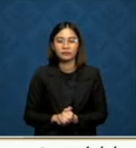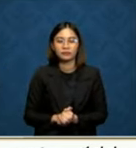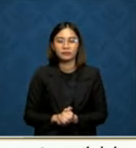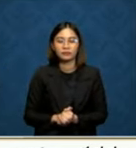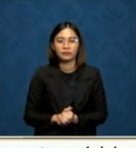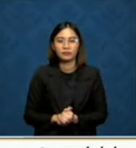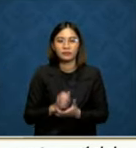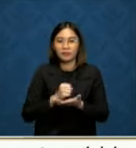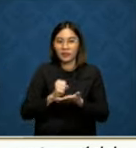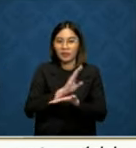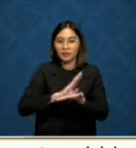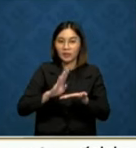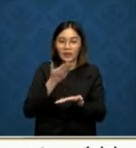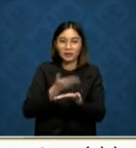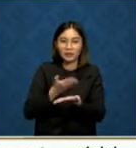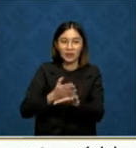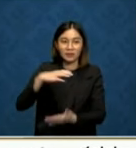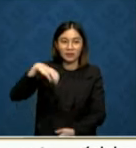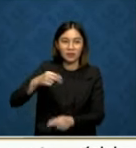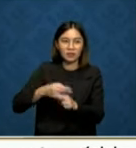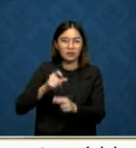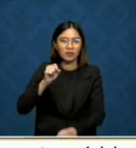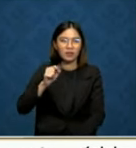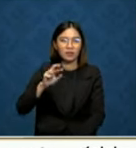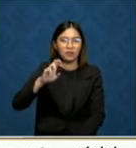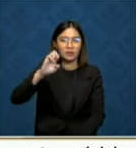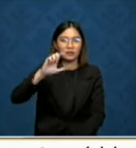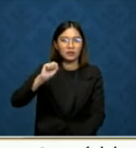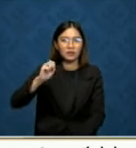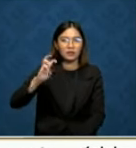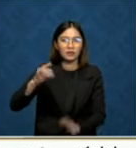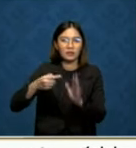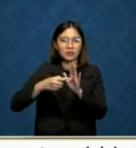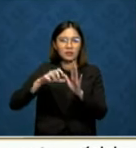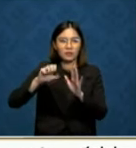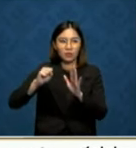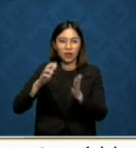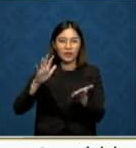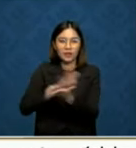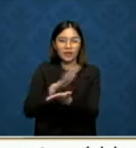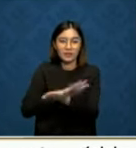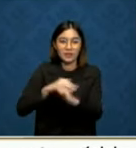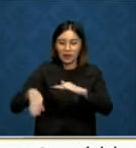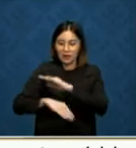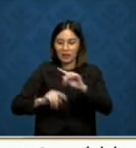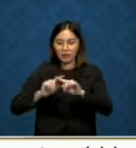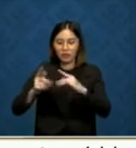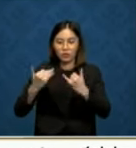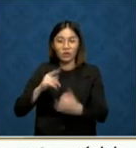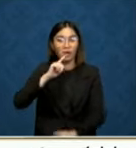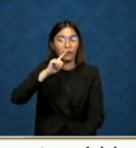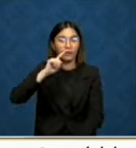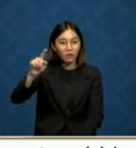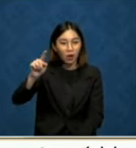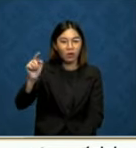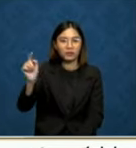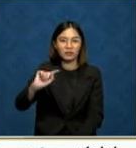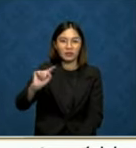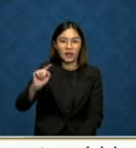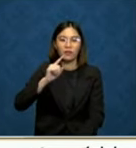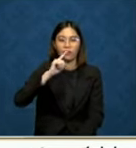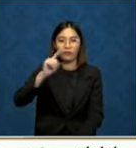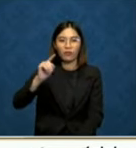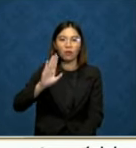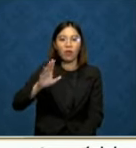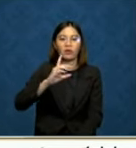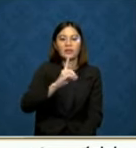เรีกวาสถาบัการเงินสีสวัต์นะฮะ ที่ใช้เอกสารต่าง ๆและขณะนี้ก็เป็คดีที่เรีกวาเป็นคดี